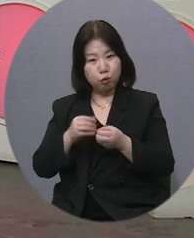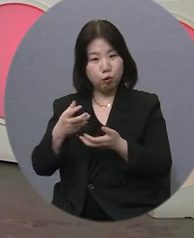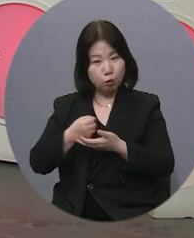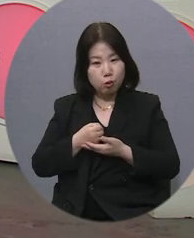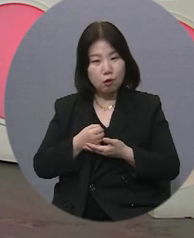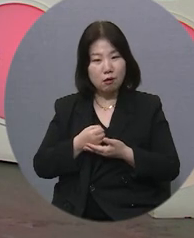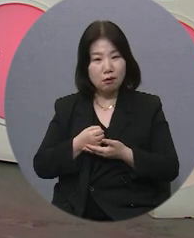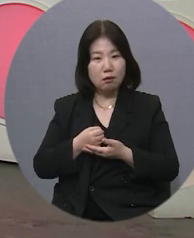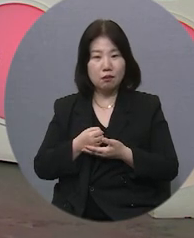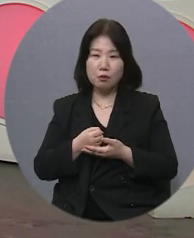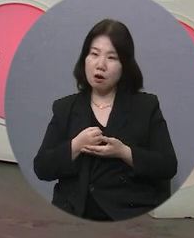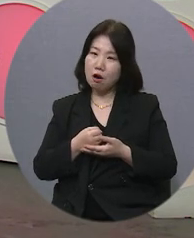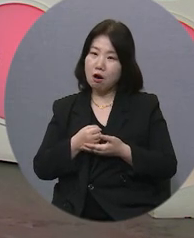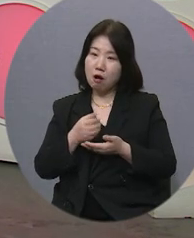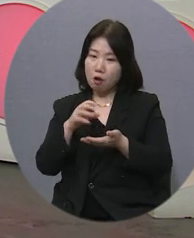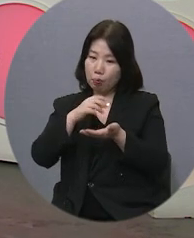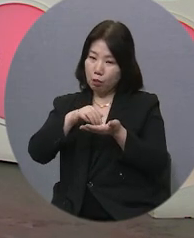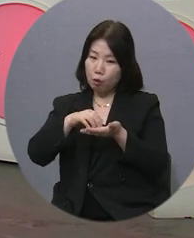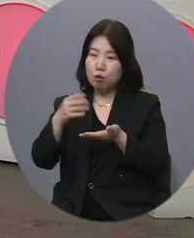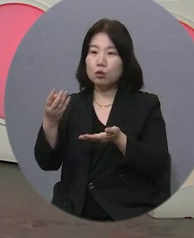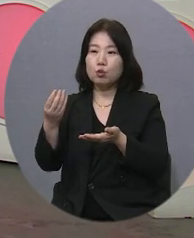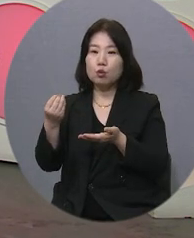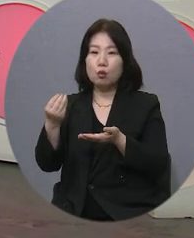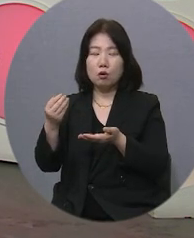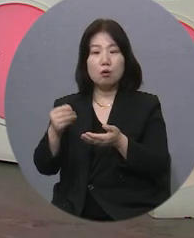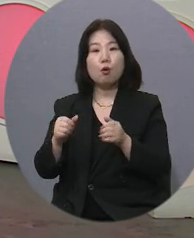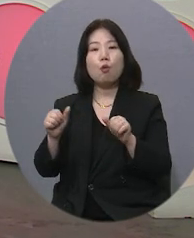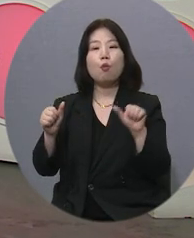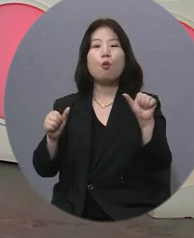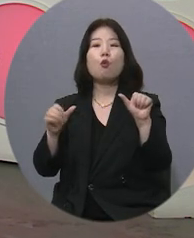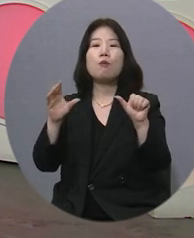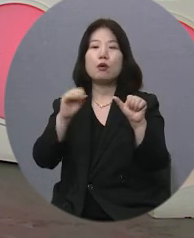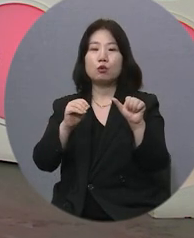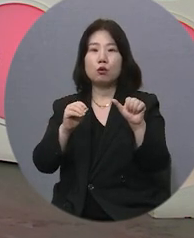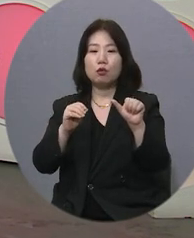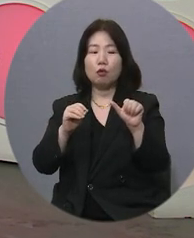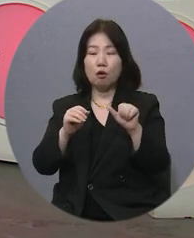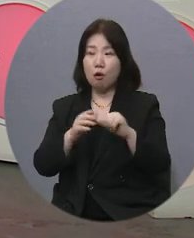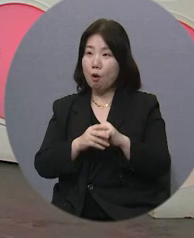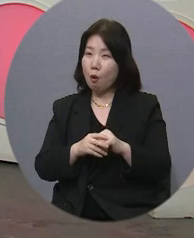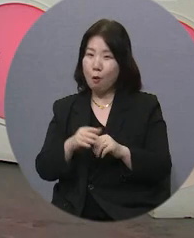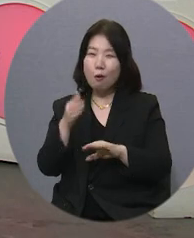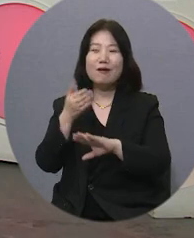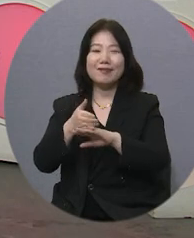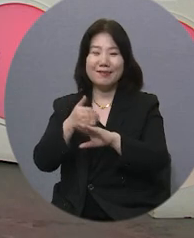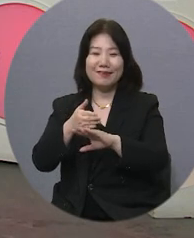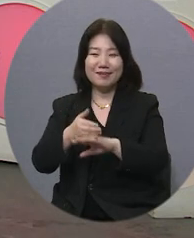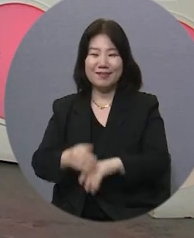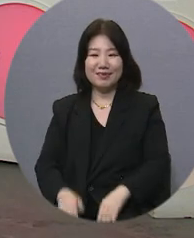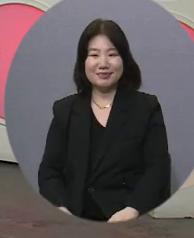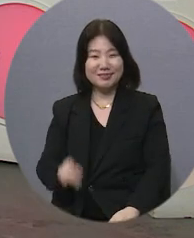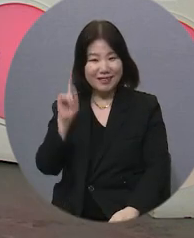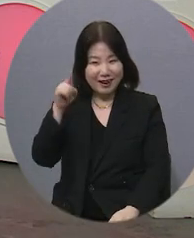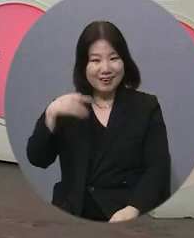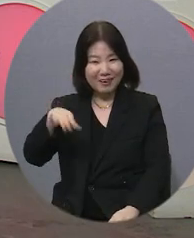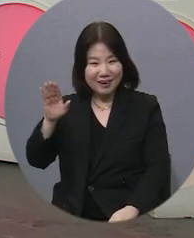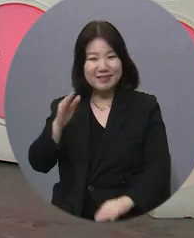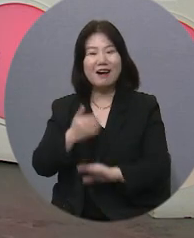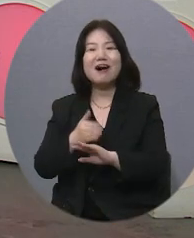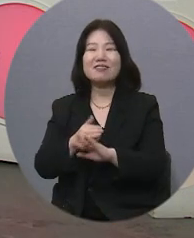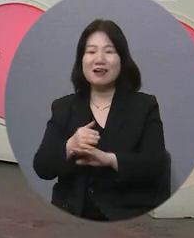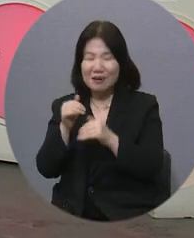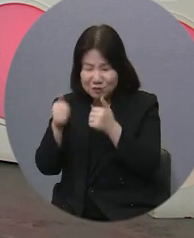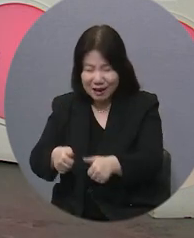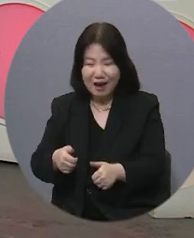거지. 금액이 한 5만 원 정도 하는 그런 요리인데 굉장히 고마웠죠. 사장님한테 내일 가서 감사하다고